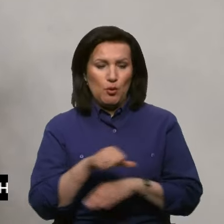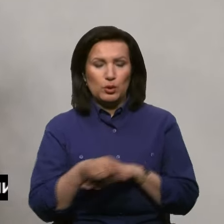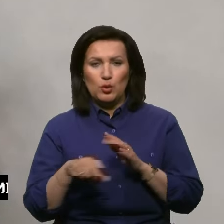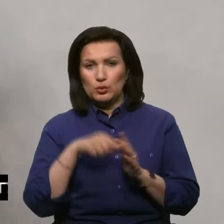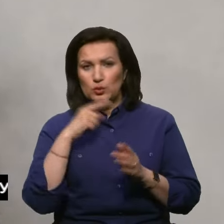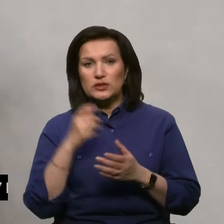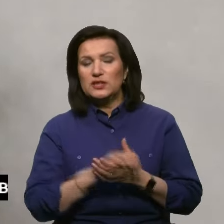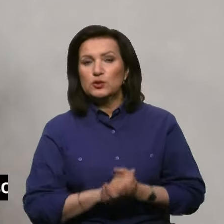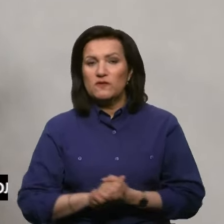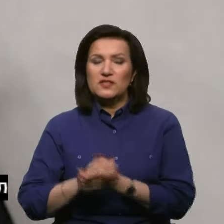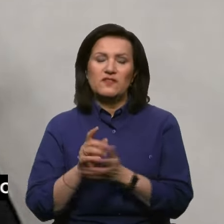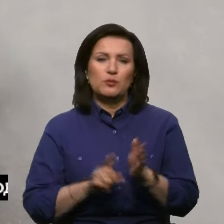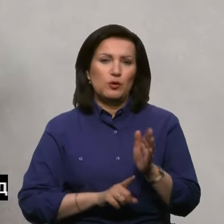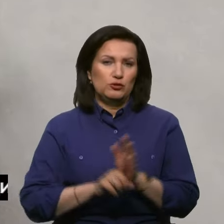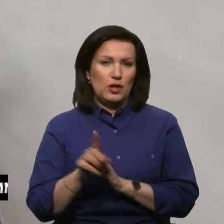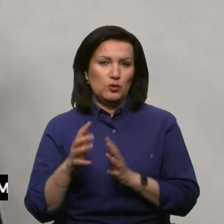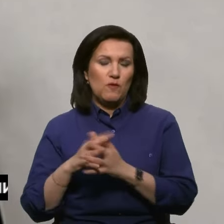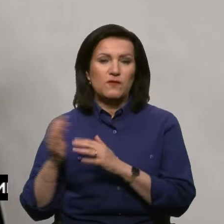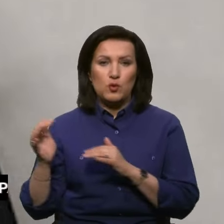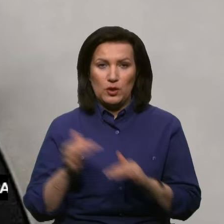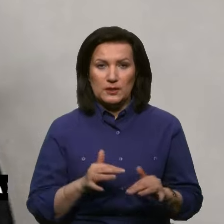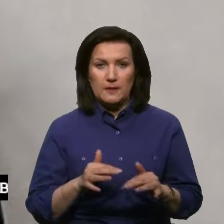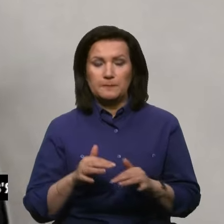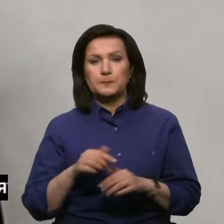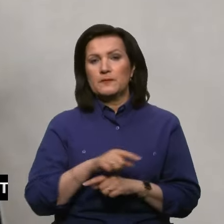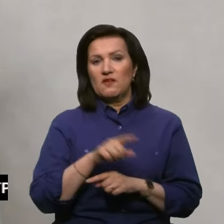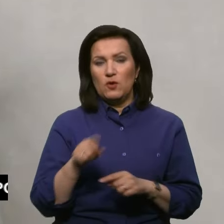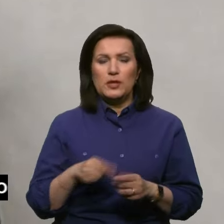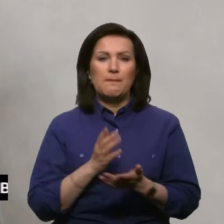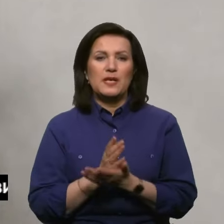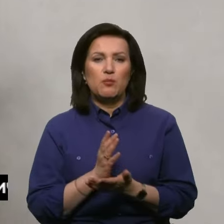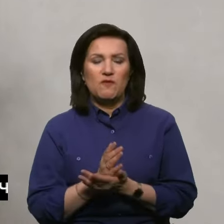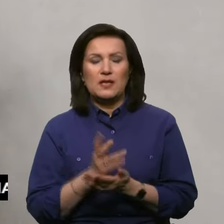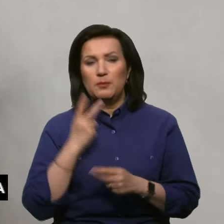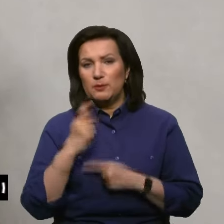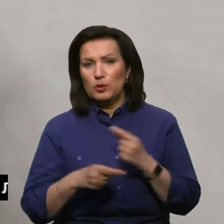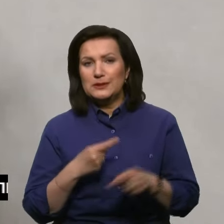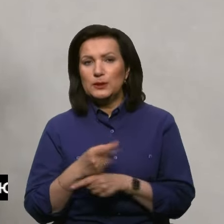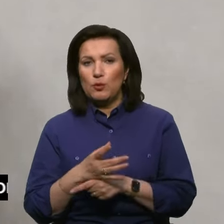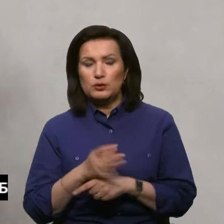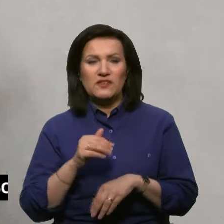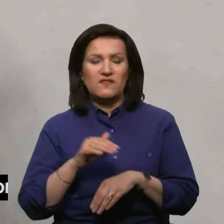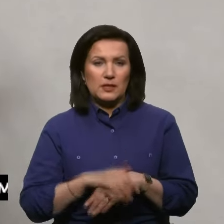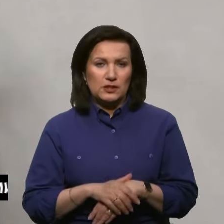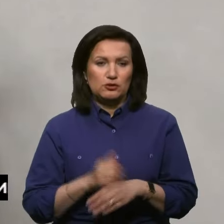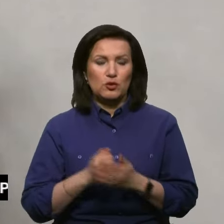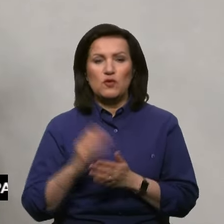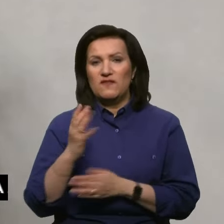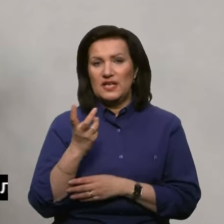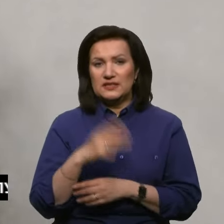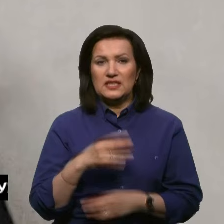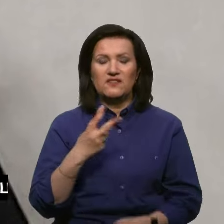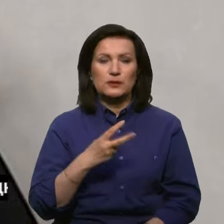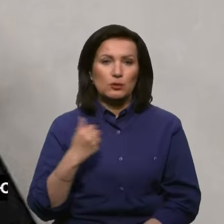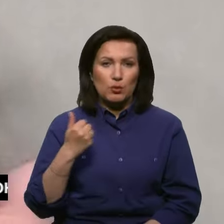з Російською Федерацією. Від початку повномасштабного вторгнення вони перебували під постійними обстрілами фактично до вересня